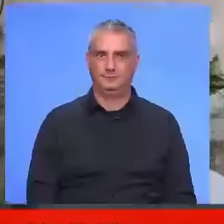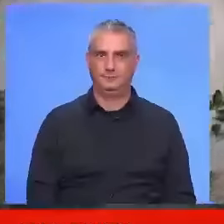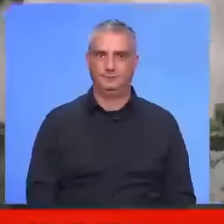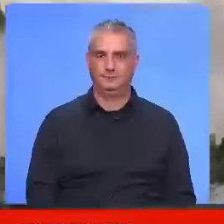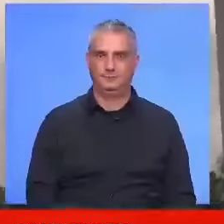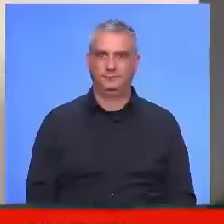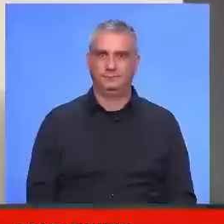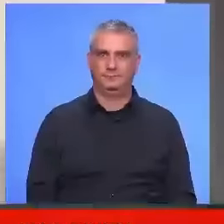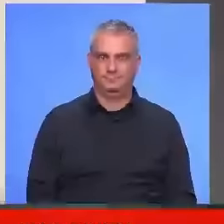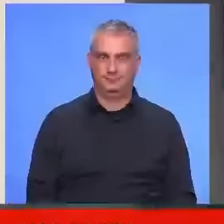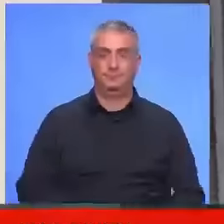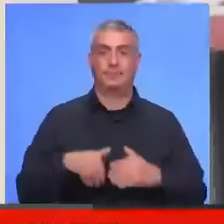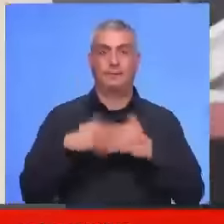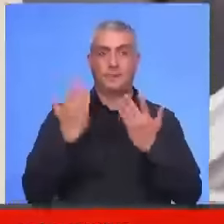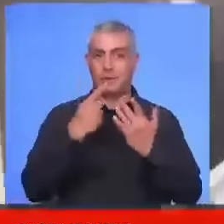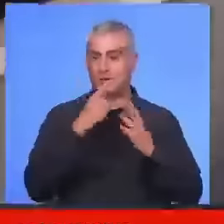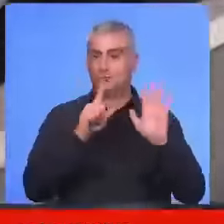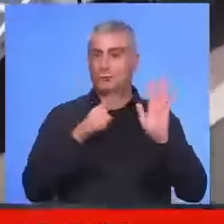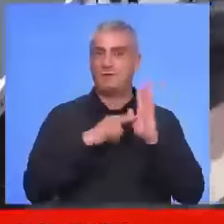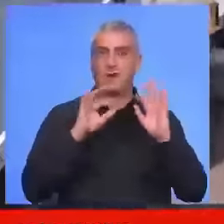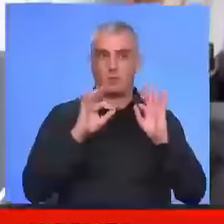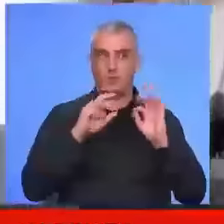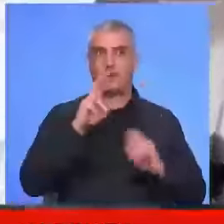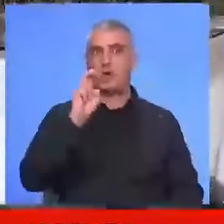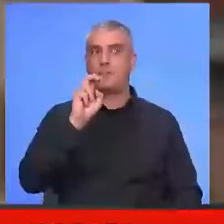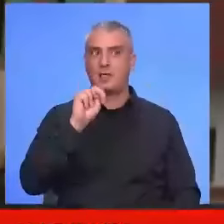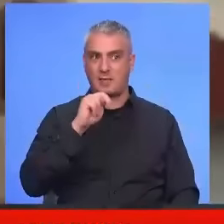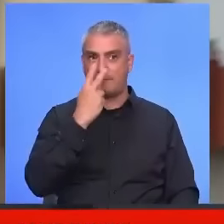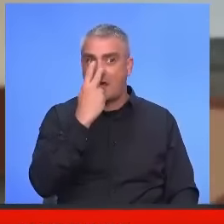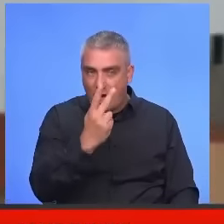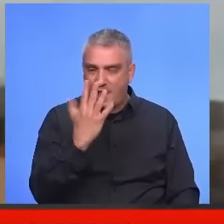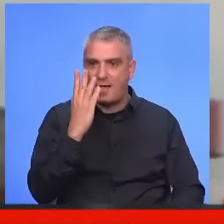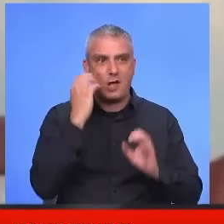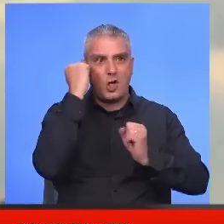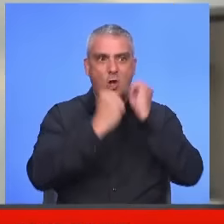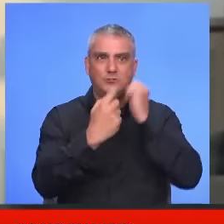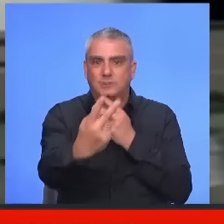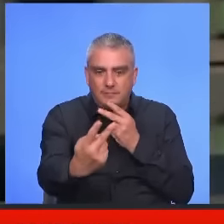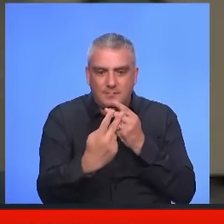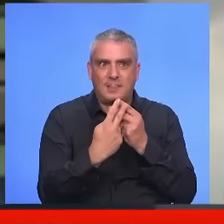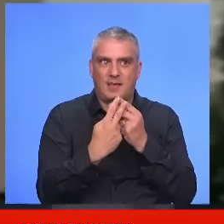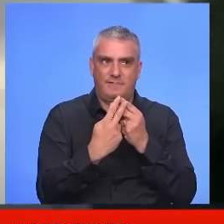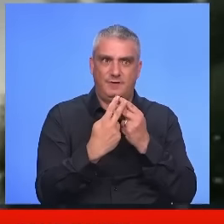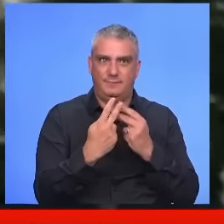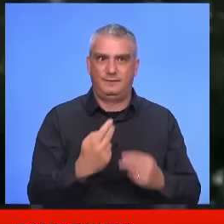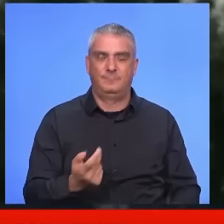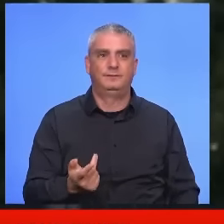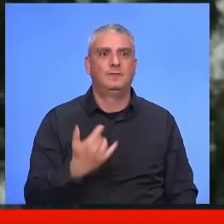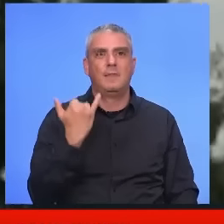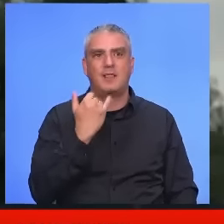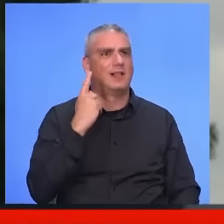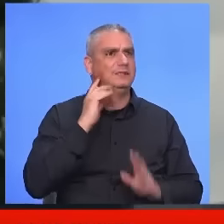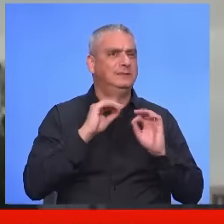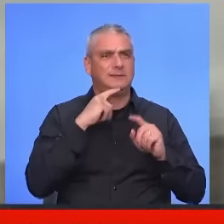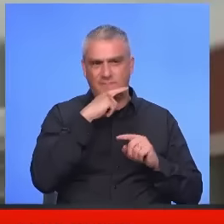נותן כל מה שאני יכול. בשעות הבוקר של 7 באוקטובר, עומר נקב ראה בעיניים את המרצחים מתקרבים. בדרך כלל שצבע אדום, אנחנו